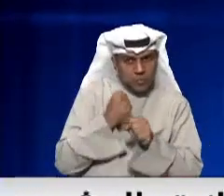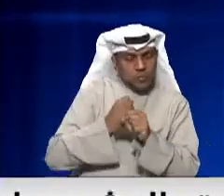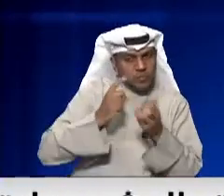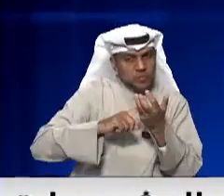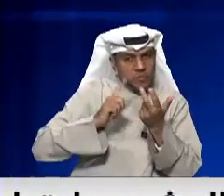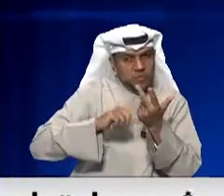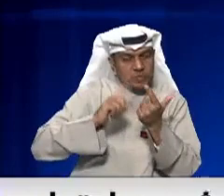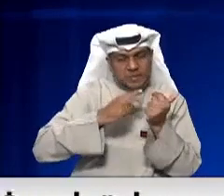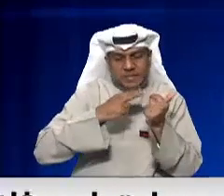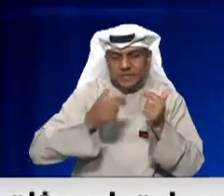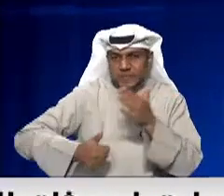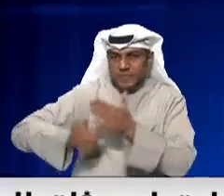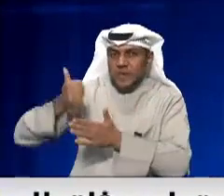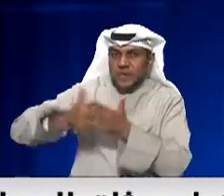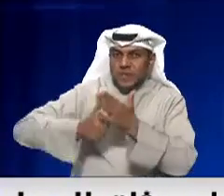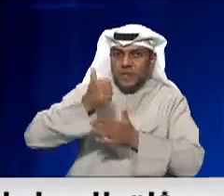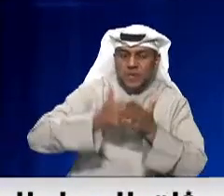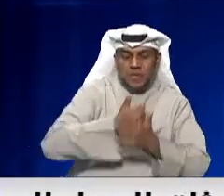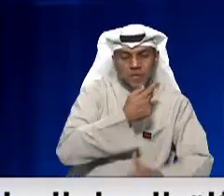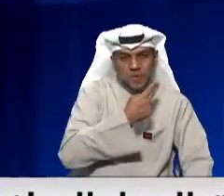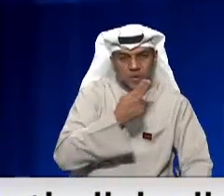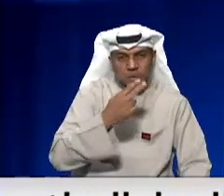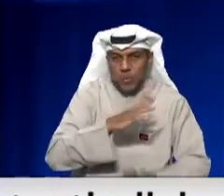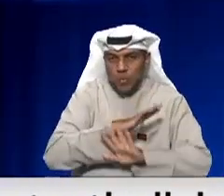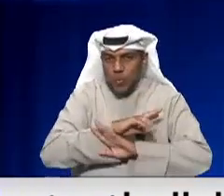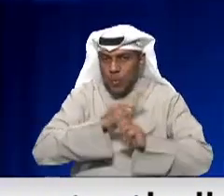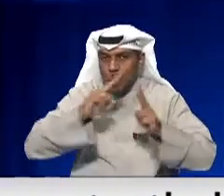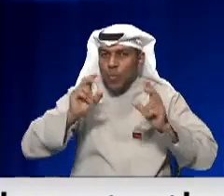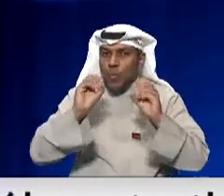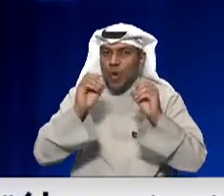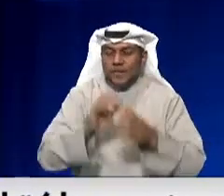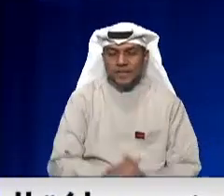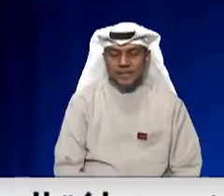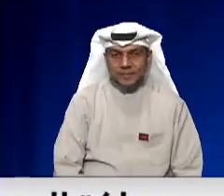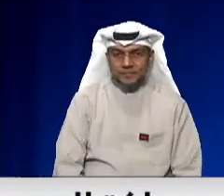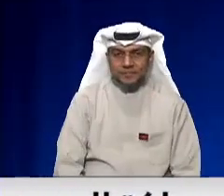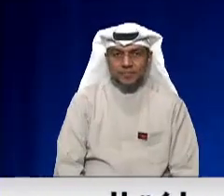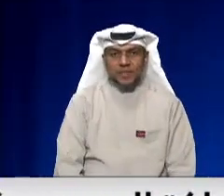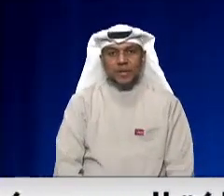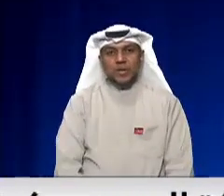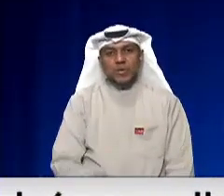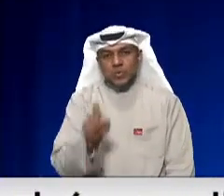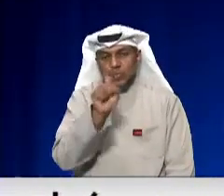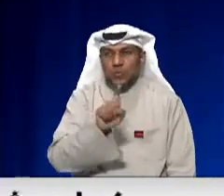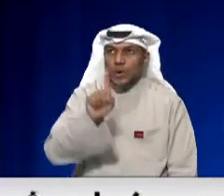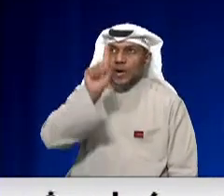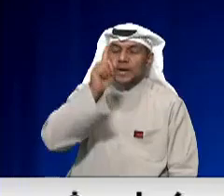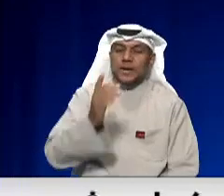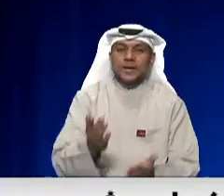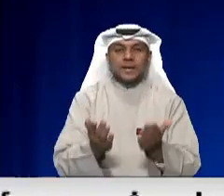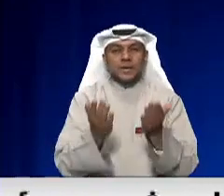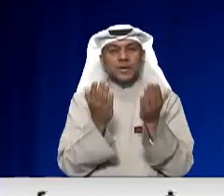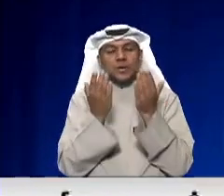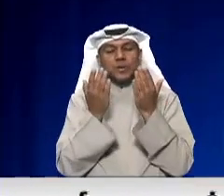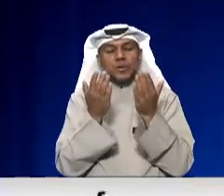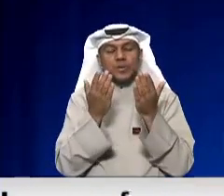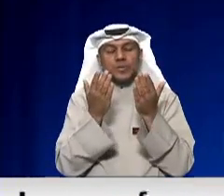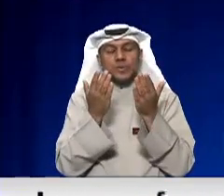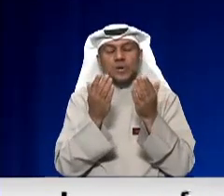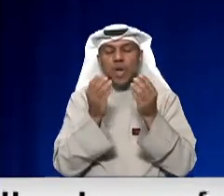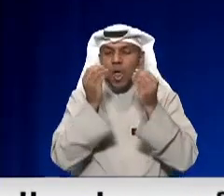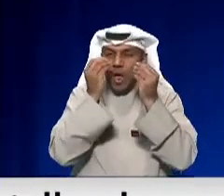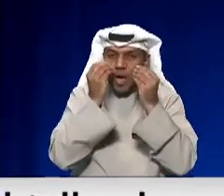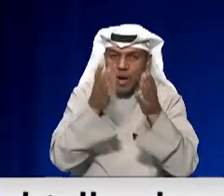من انجازات تنمويه بارزه في مختلف المجالات مبتهلا سموه الى البارج جل وعلا ان